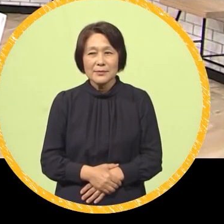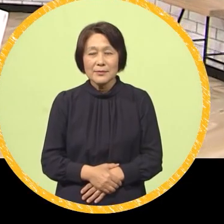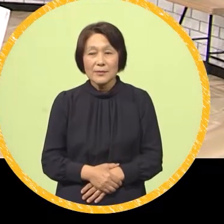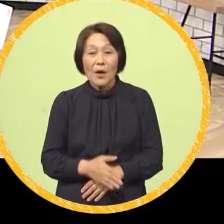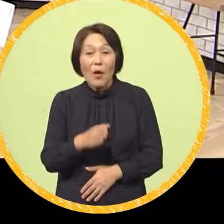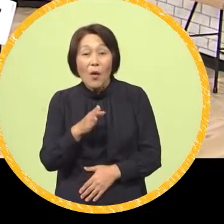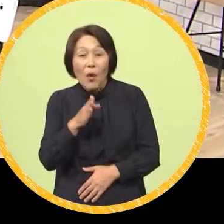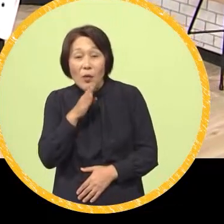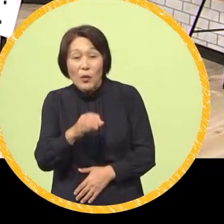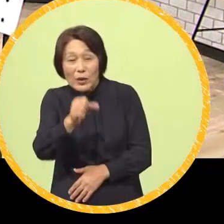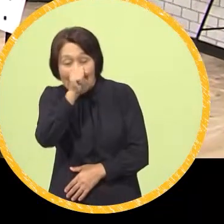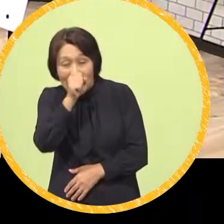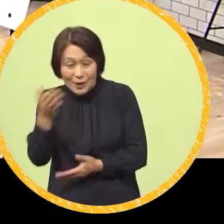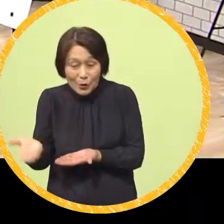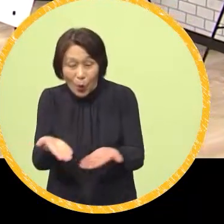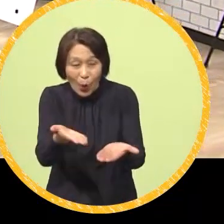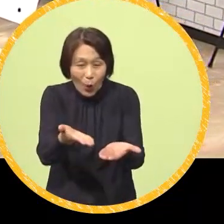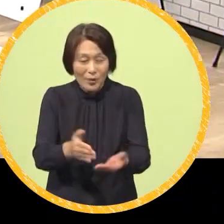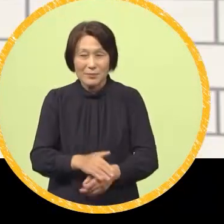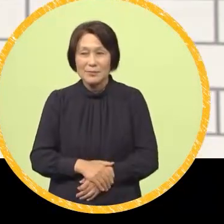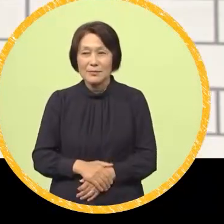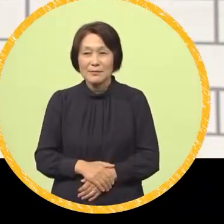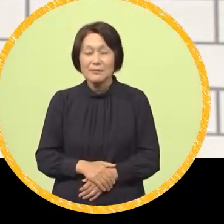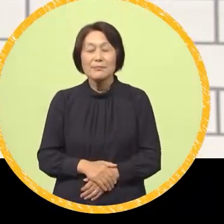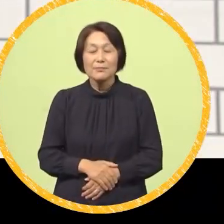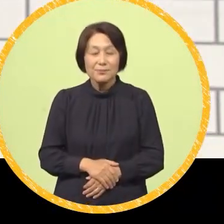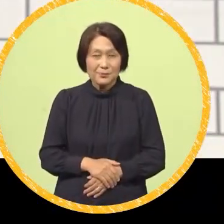本当におすすめ、どう？